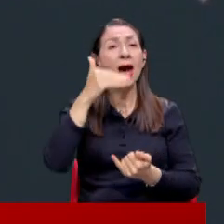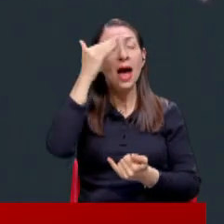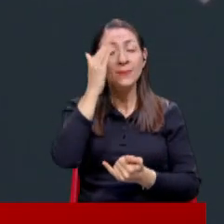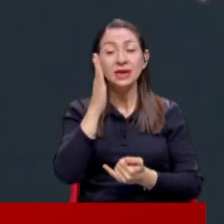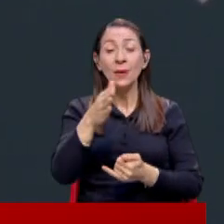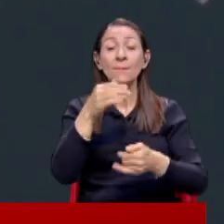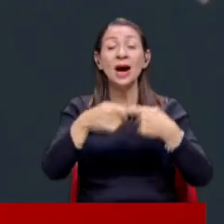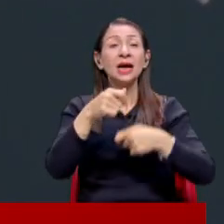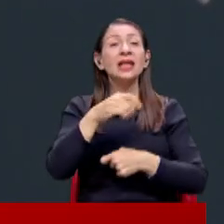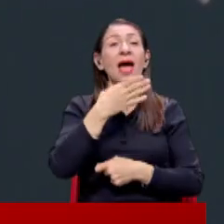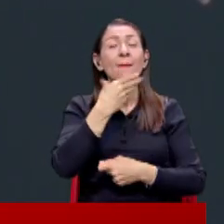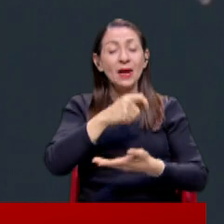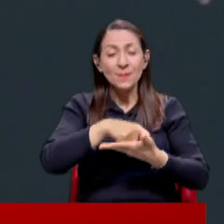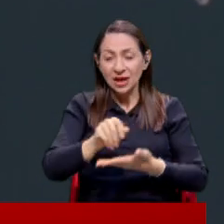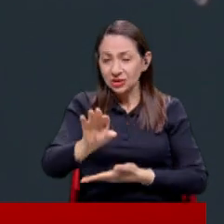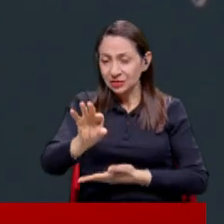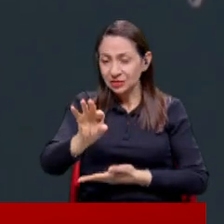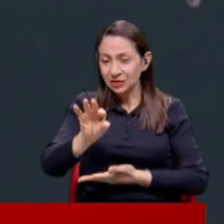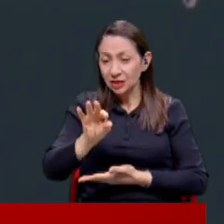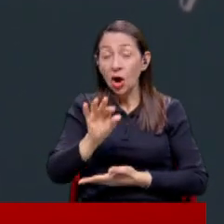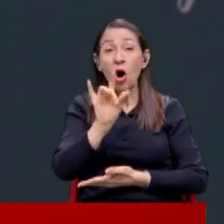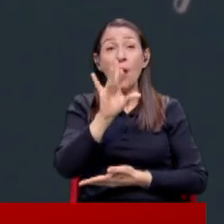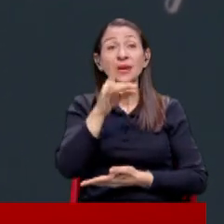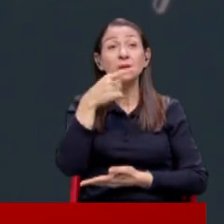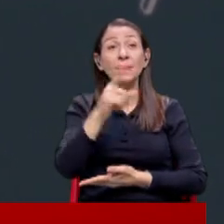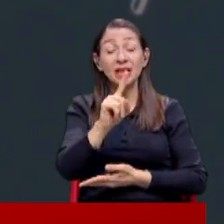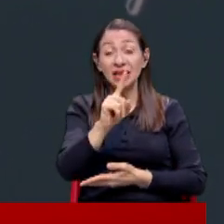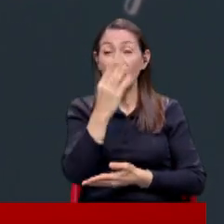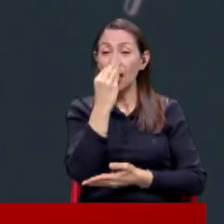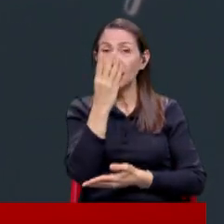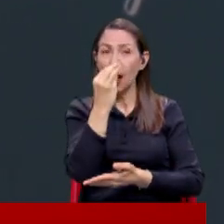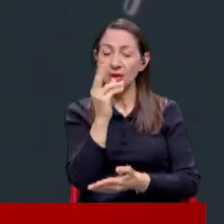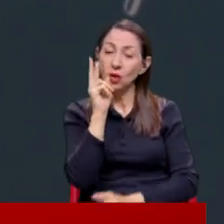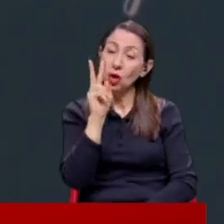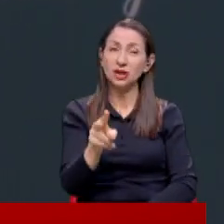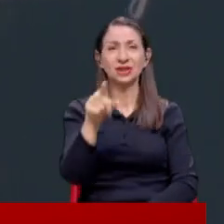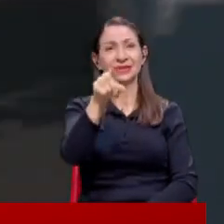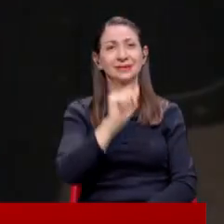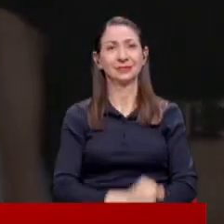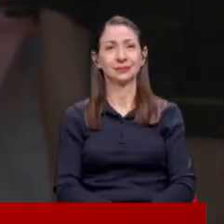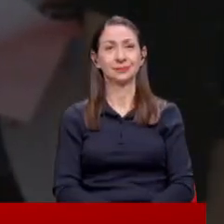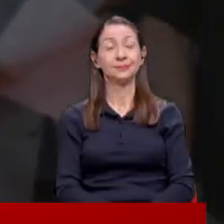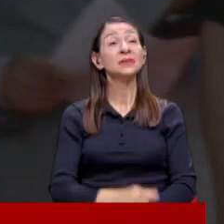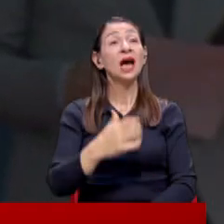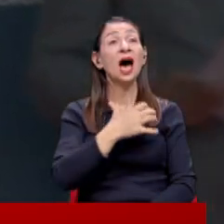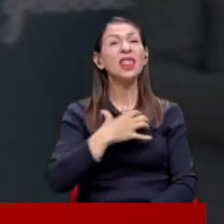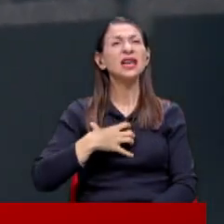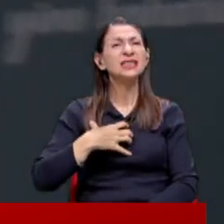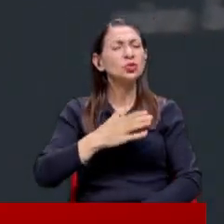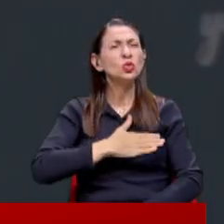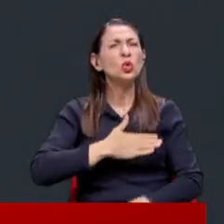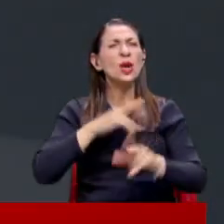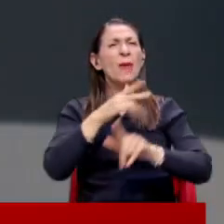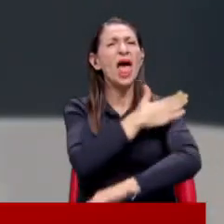gidip bankadan emekli aylığını çektiğinde 15 bin liralık ikramiyeyi orada görecek. Anasının ak sütü